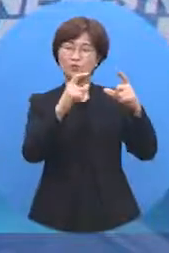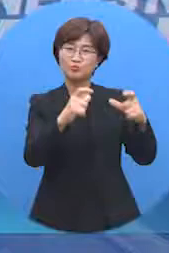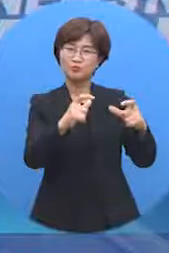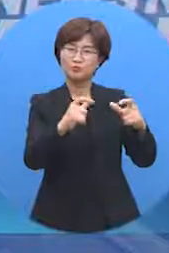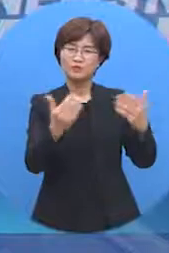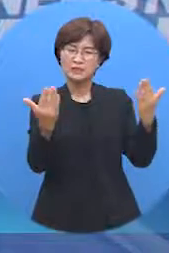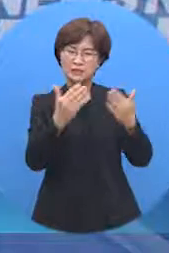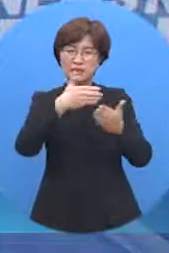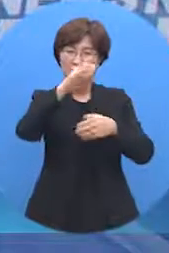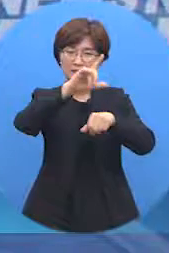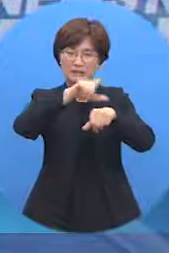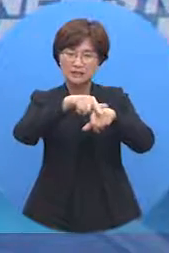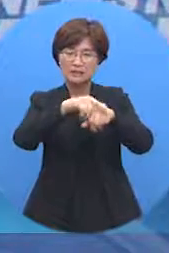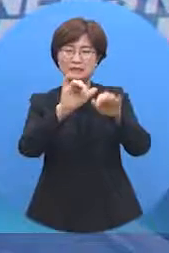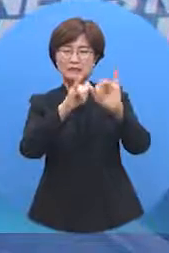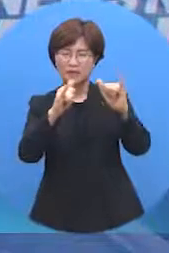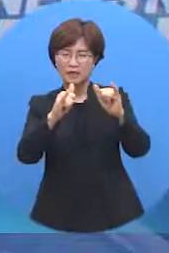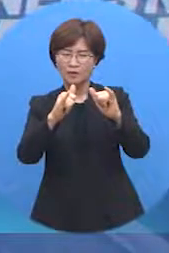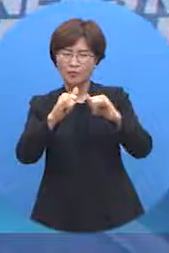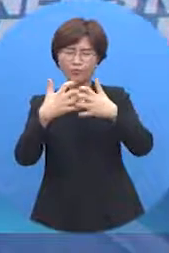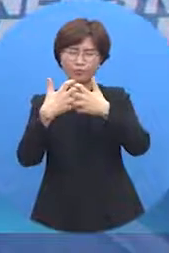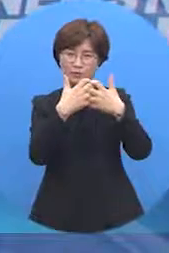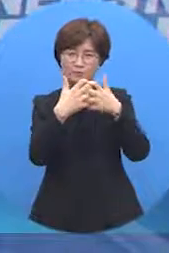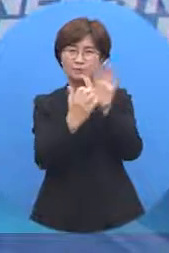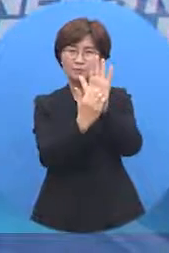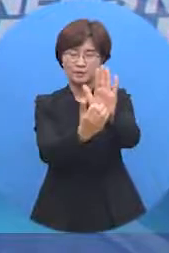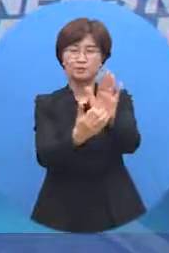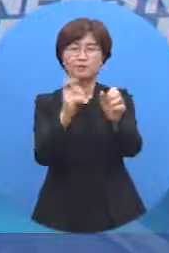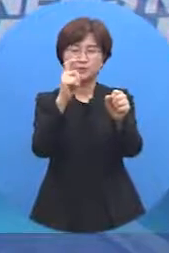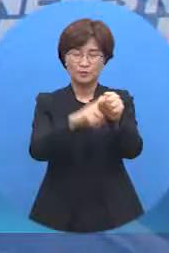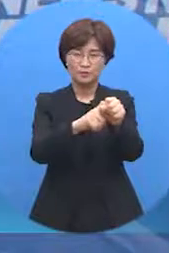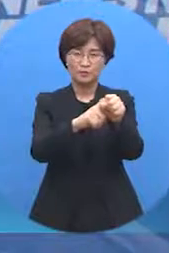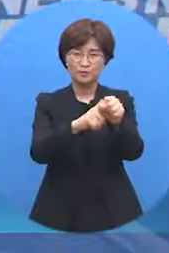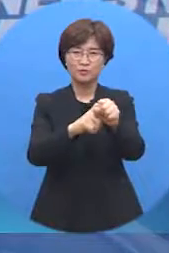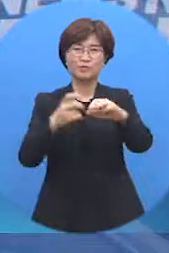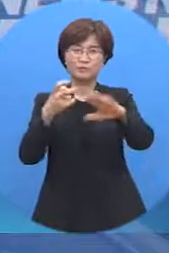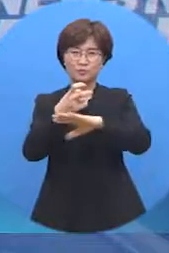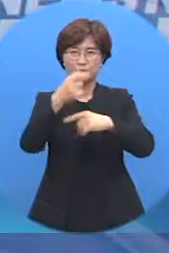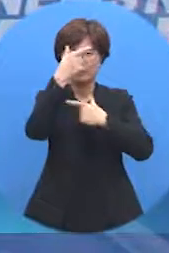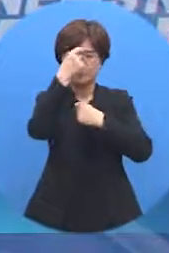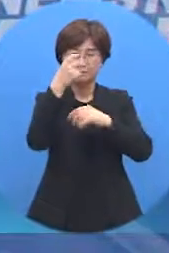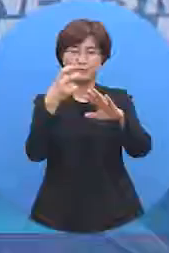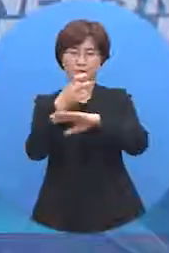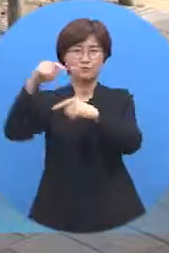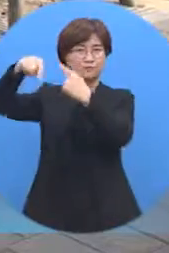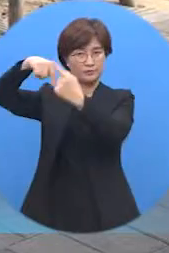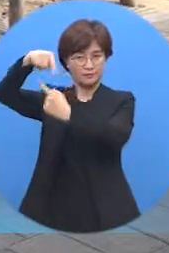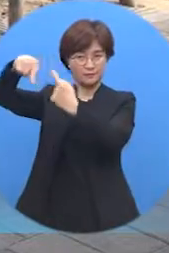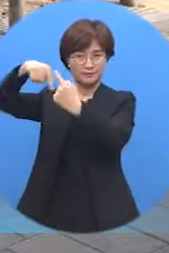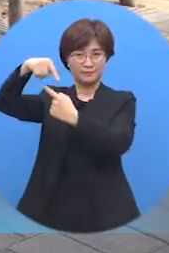동대문구는 출근 시간대 주민들의 교통 편의를 위해 출근 맞춤버스를 운행합니다.